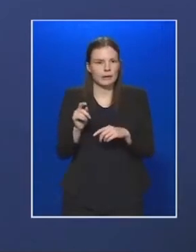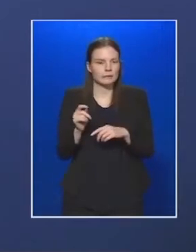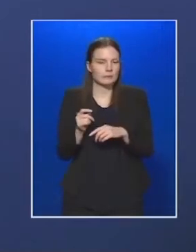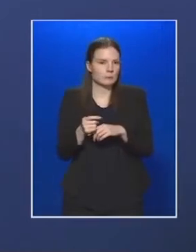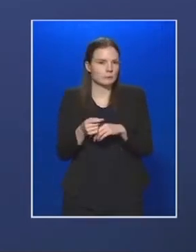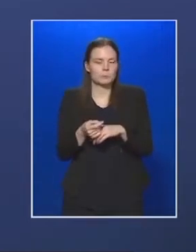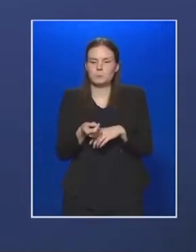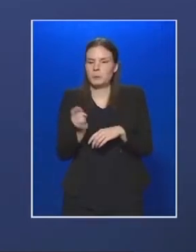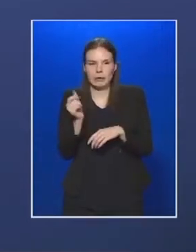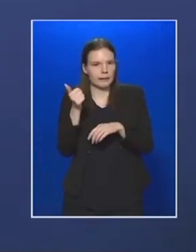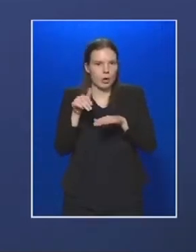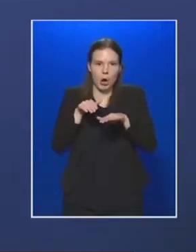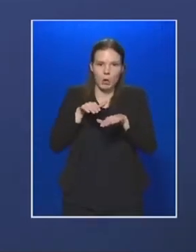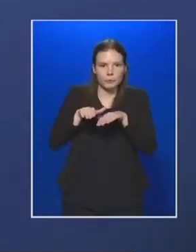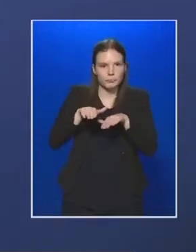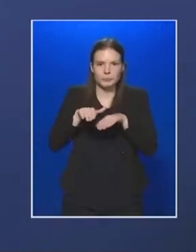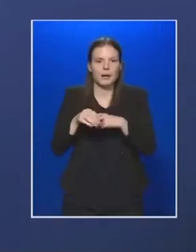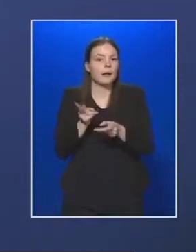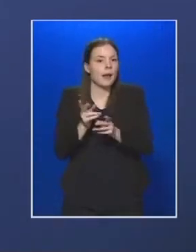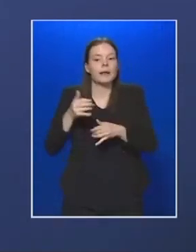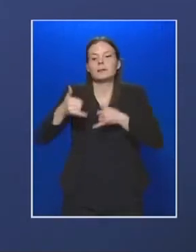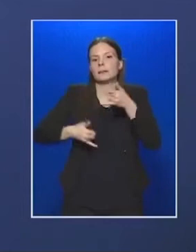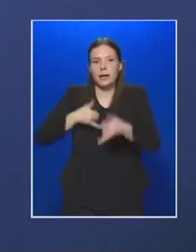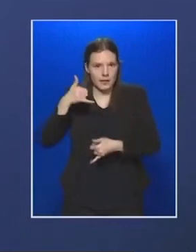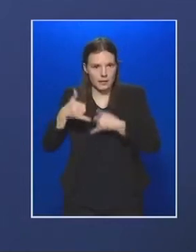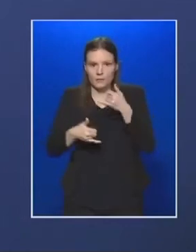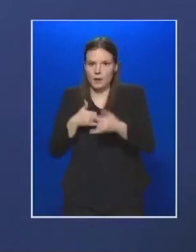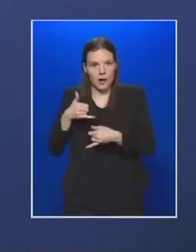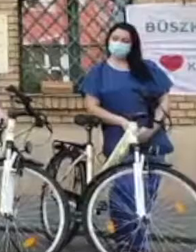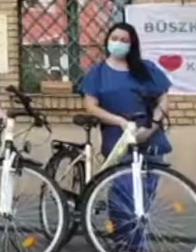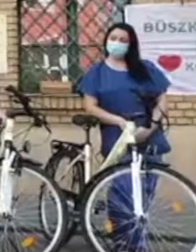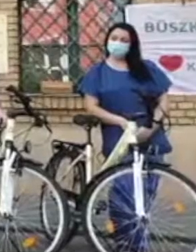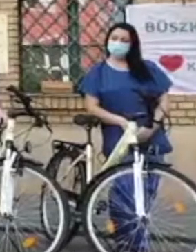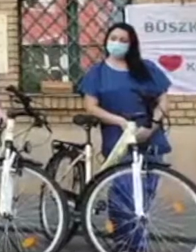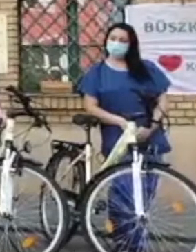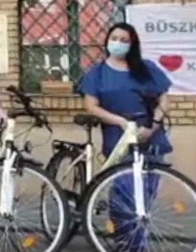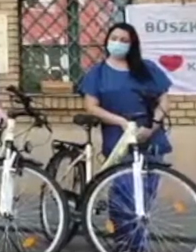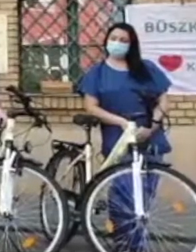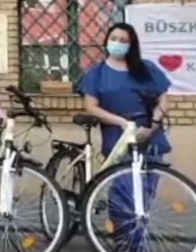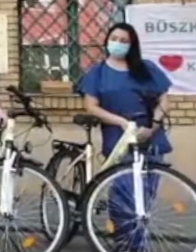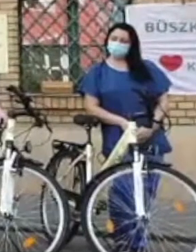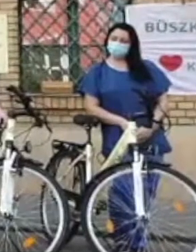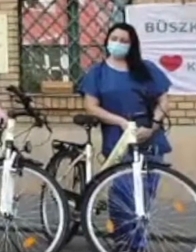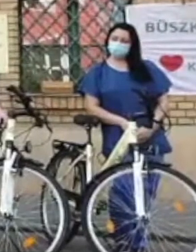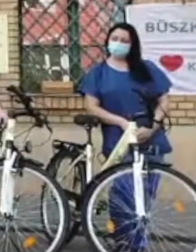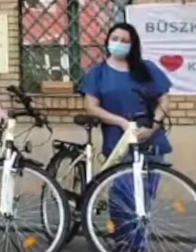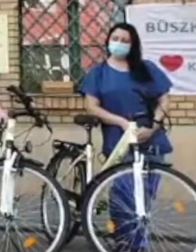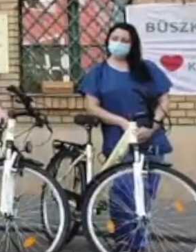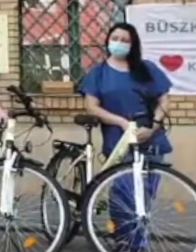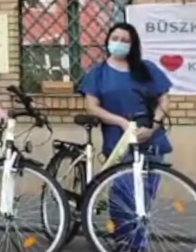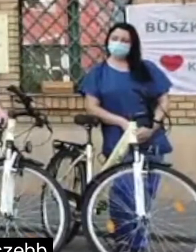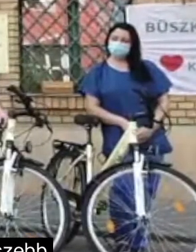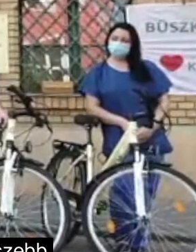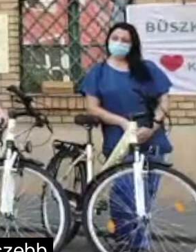forgalom a nagyvárosokban, akár kerékpárral munkába járni. Fiatal koromban rengeteget bicikliztem, és tudom, milyen érzés